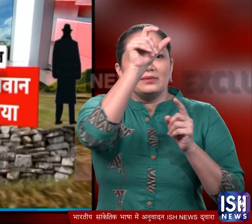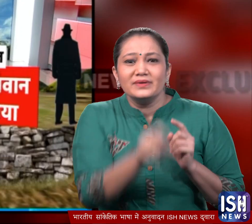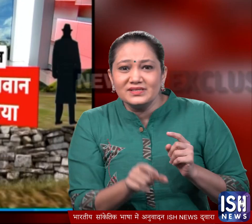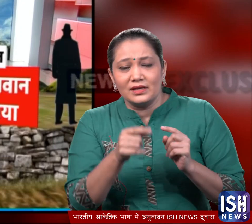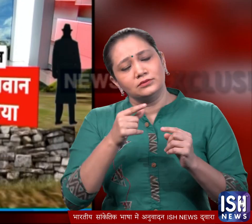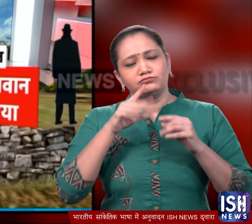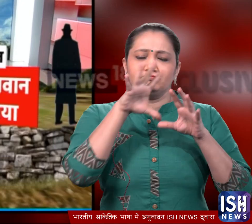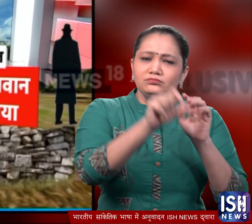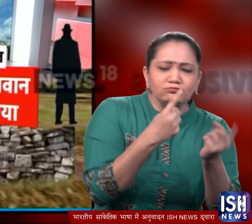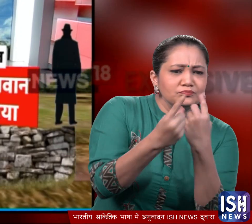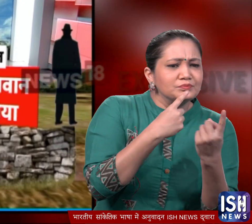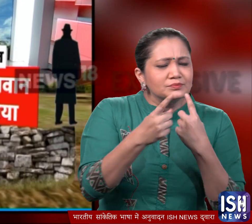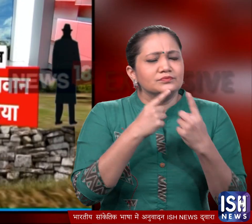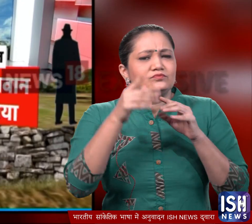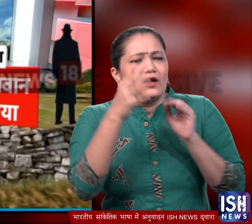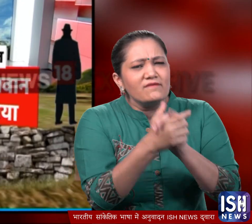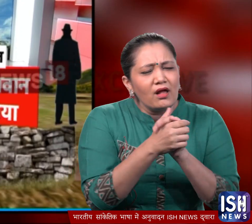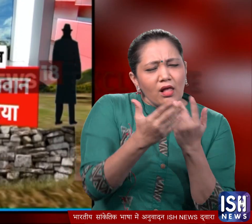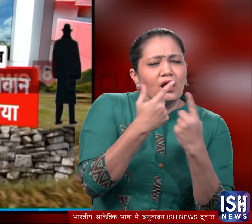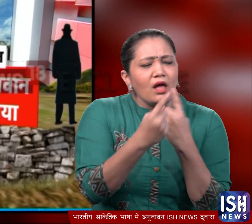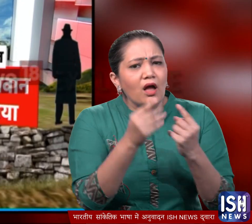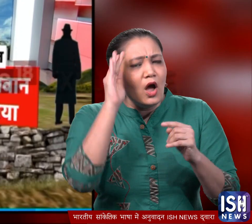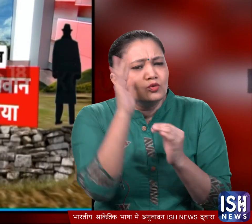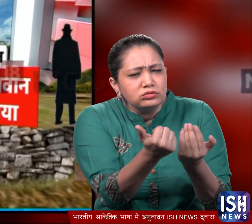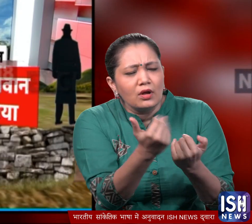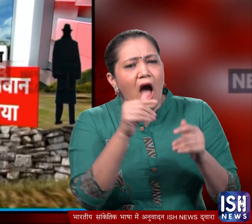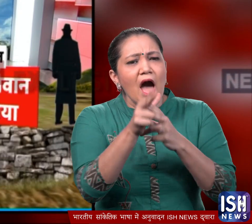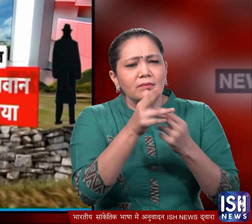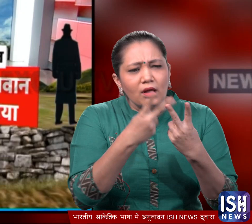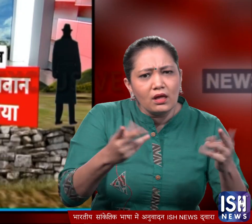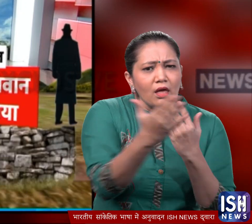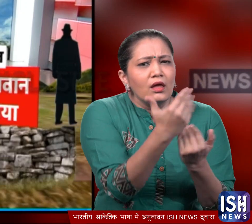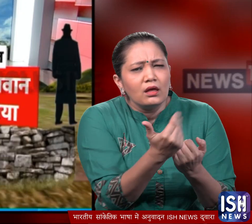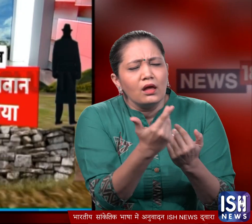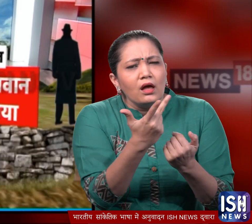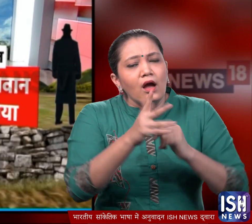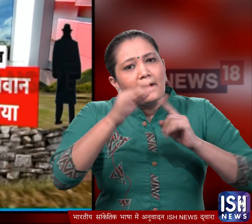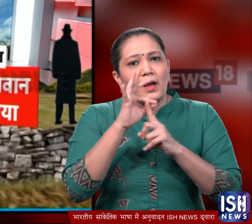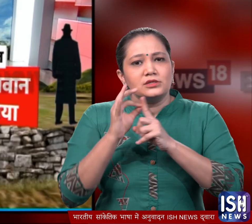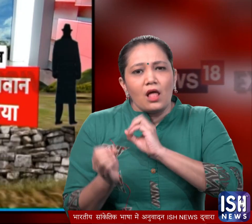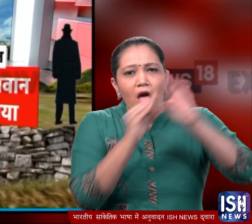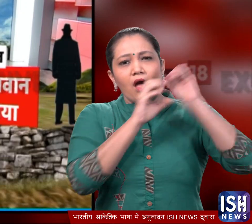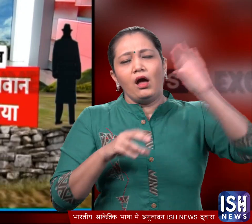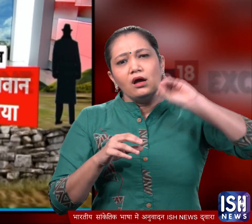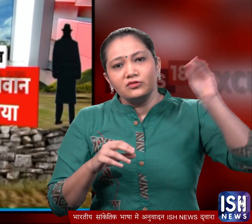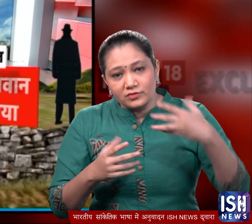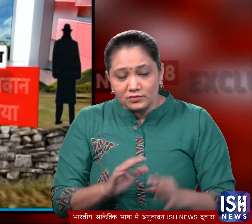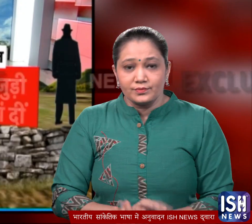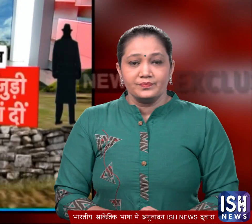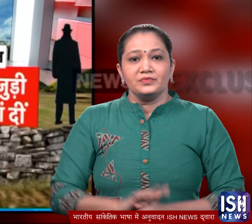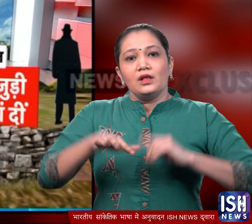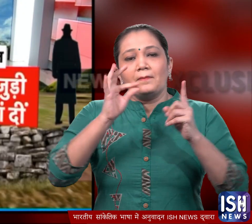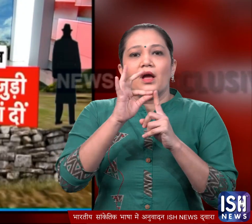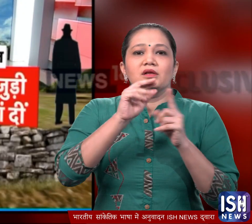को अपने जाल में फंसाया और उससे सेना से जुड़ी अहम जानकारियां लेकर पाकिस्तान पहुंचानी शुरू की। बाद में परमजीत